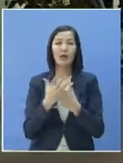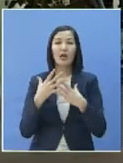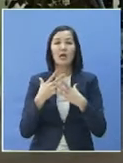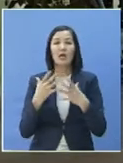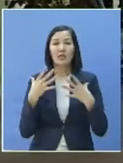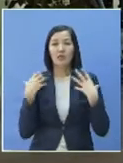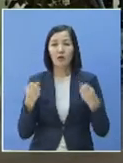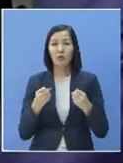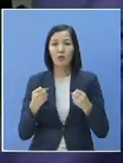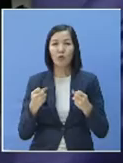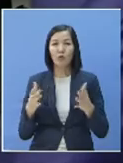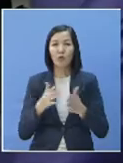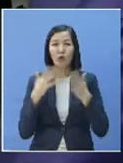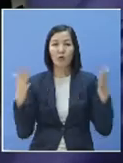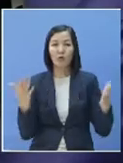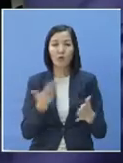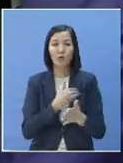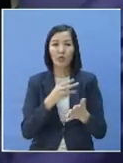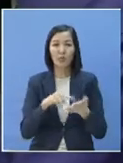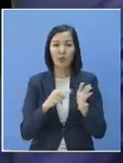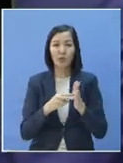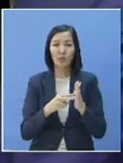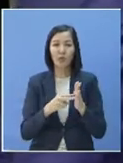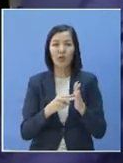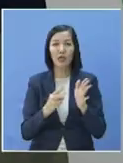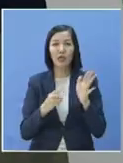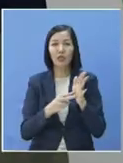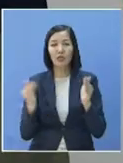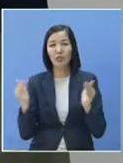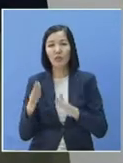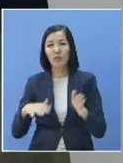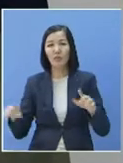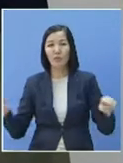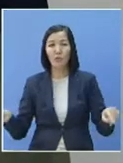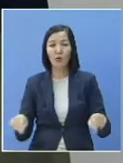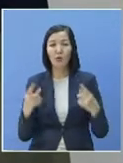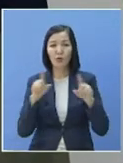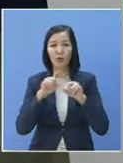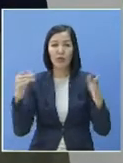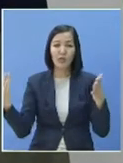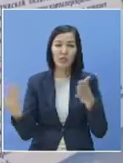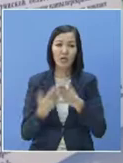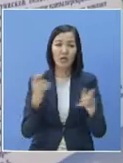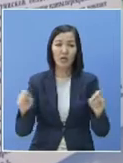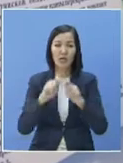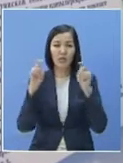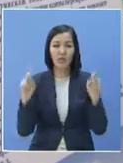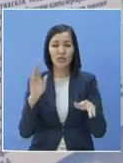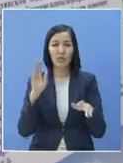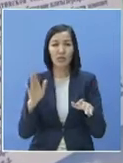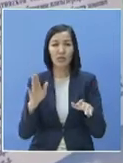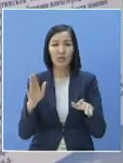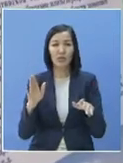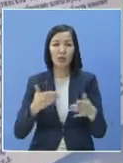орталығы ауқымын кеңейтуді жоспарлап отыр. Жуырда қаланың 7-ші ықшамауданында оңалту кешенінің жаңа ғимараты ашылмақ. Онда тірек